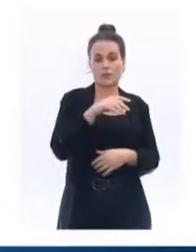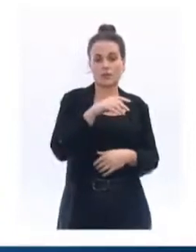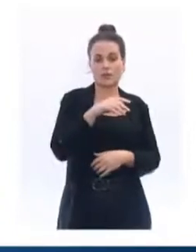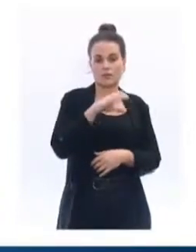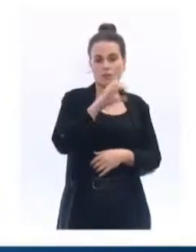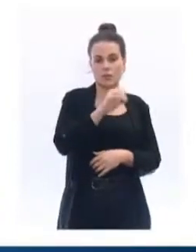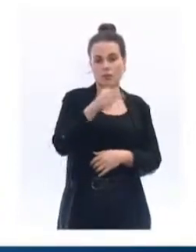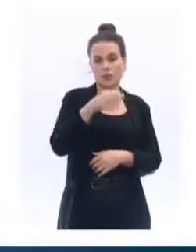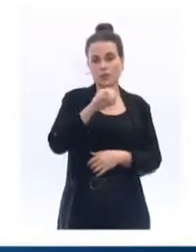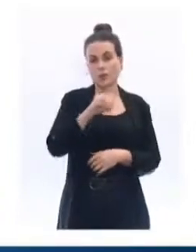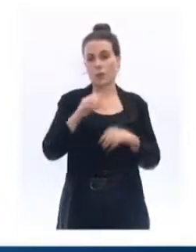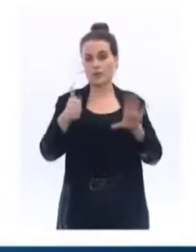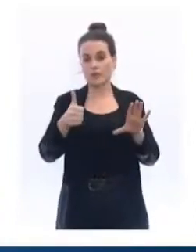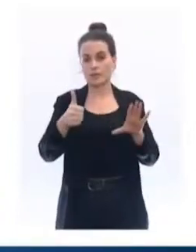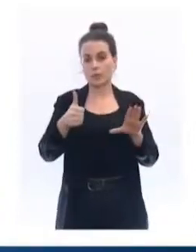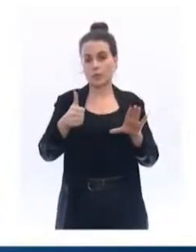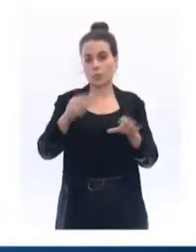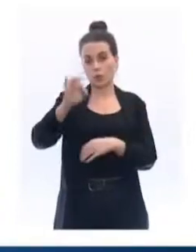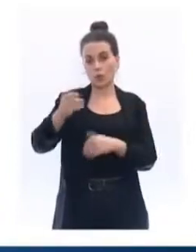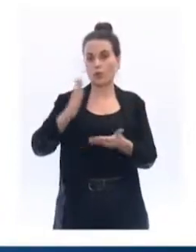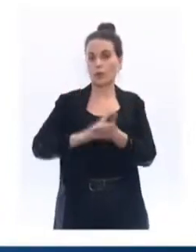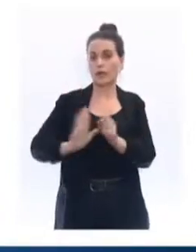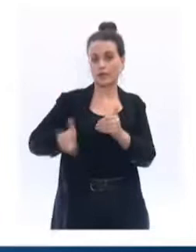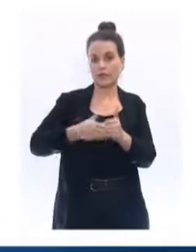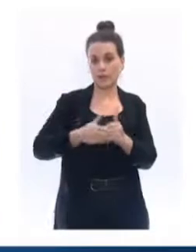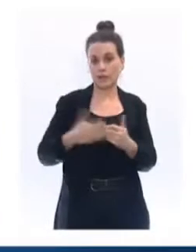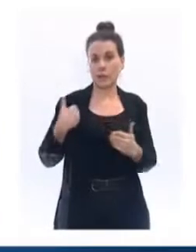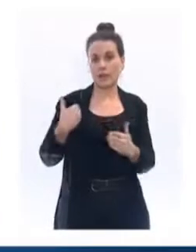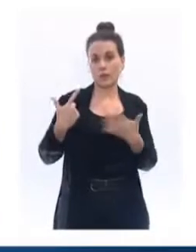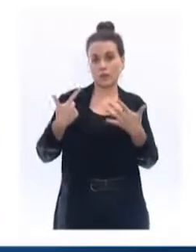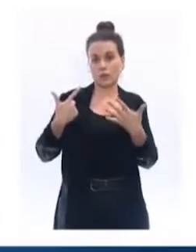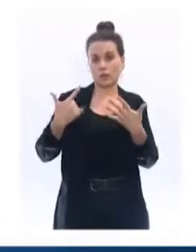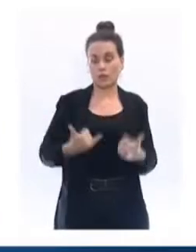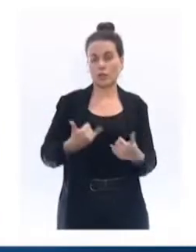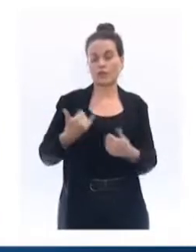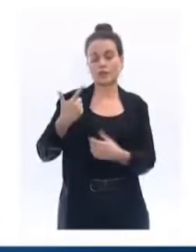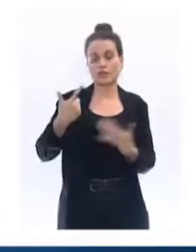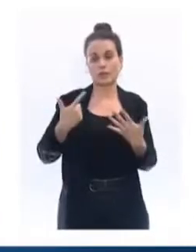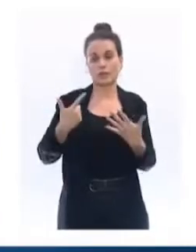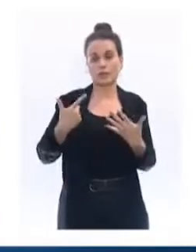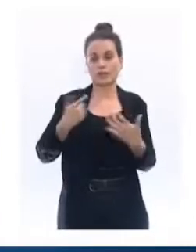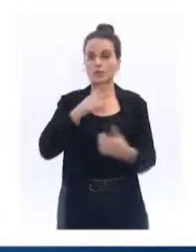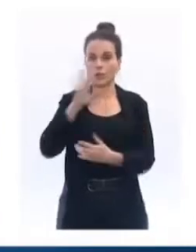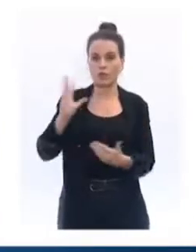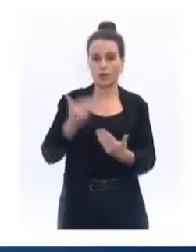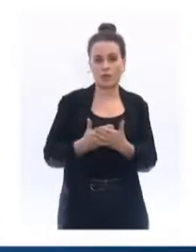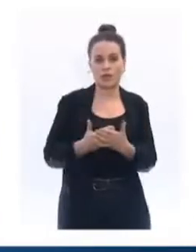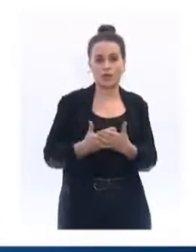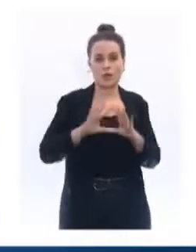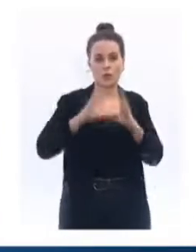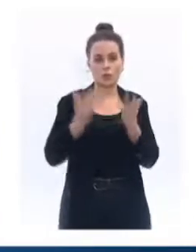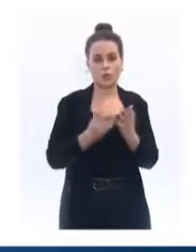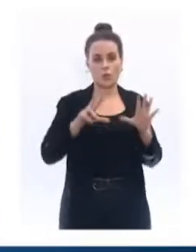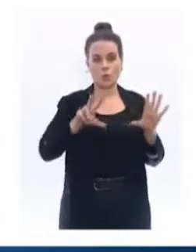6% le nombre de cas qu au vide sur les sept derniers jours s'établissait à 8200 23 élèves rappelons qu'il ya 12